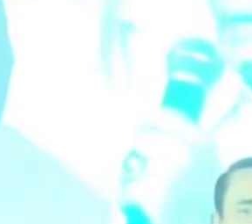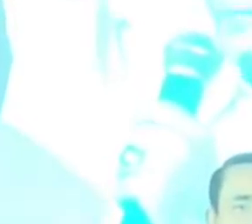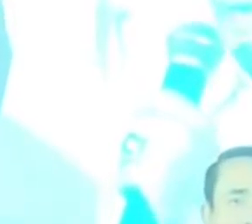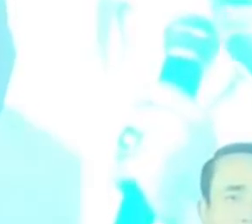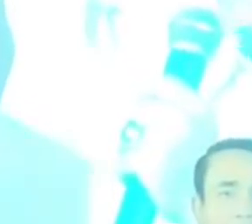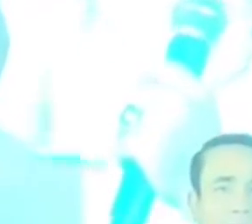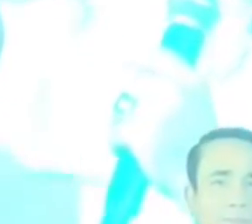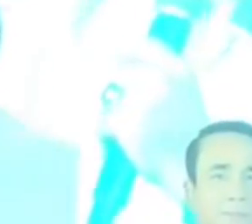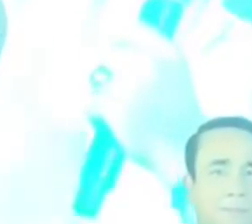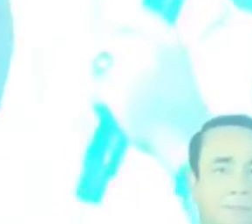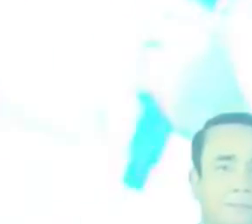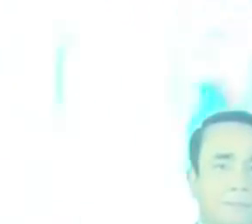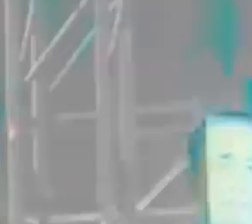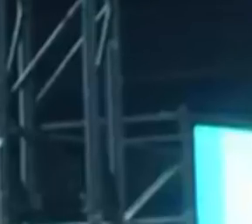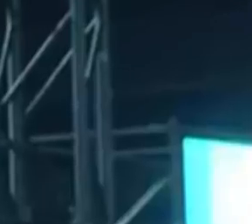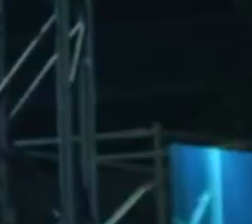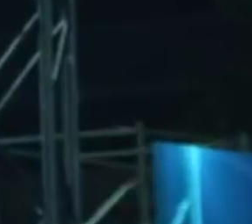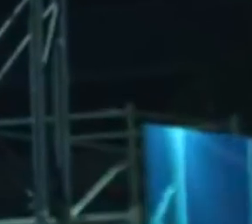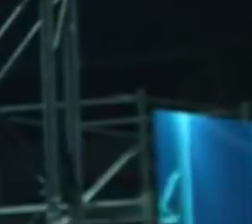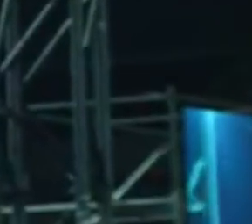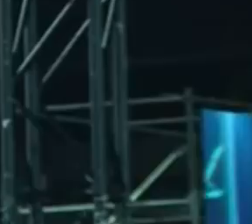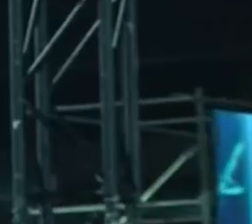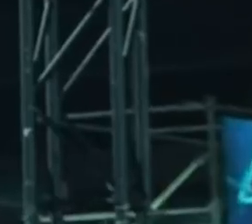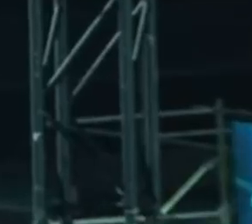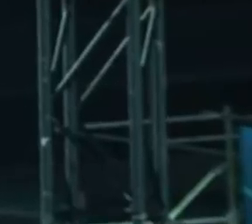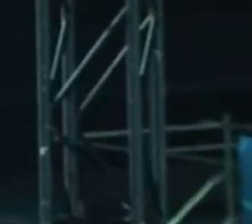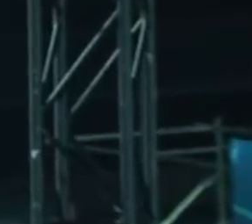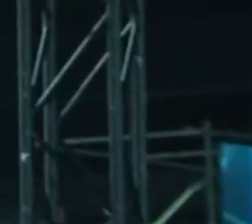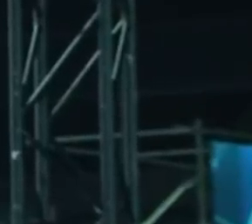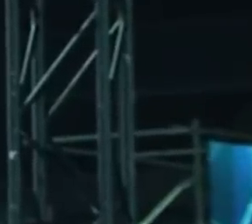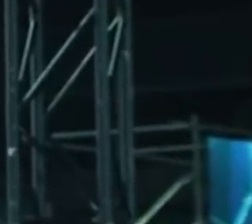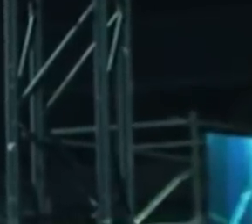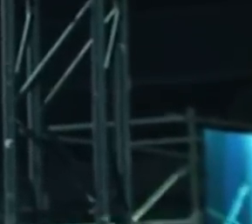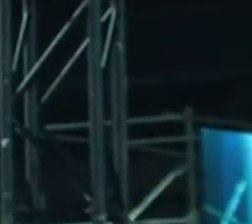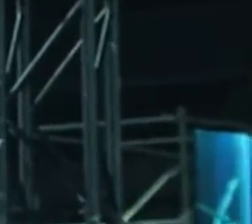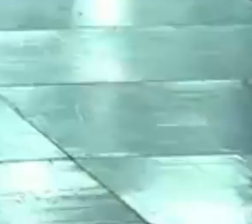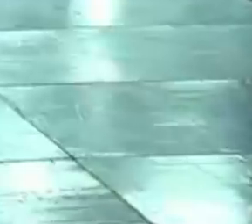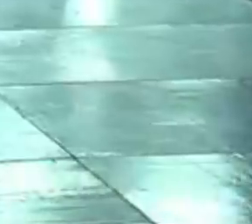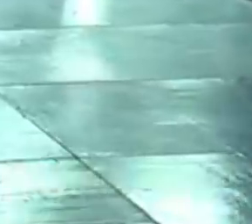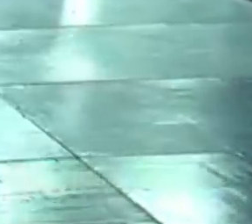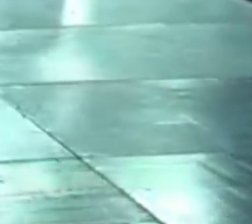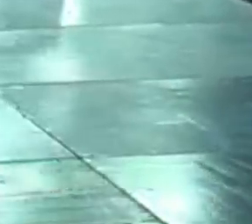ง77จังหวัดเดินไปข้างหน้าให้มีอนาคตที่ดีกว่า